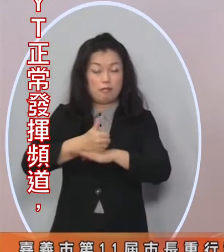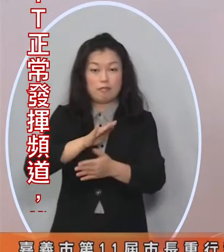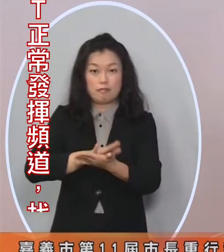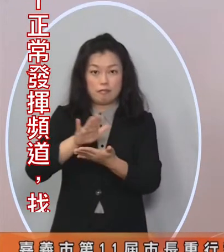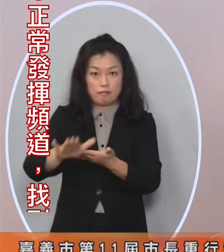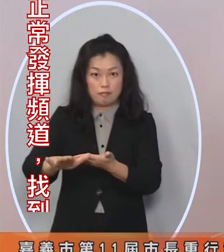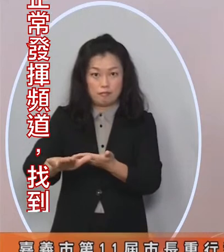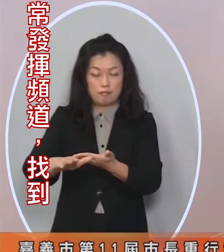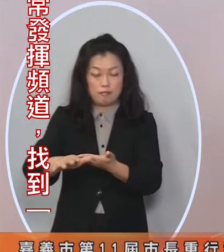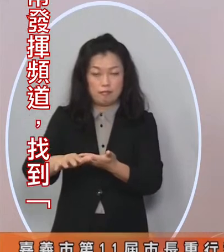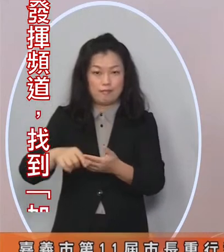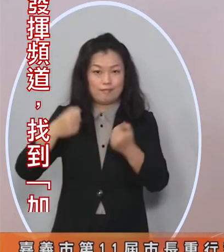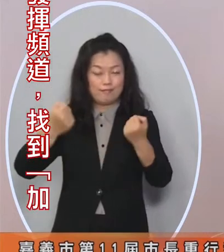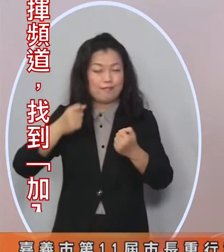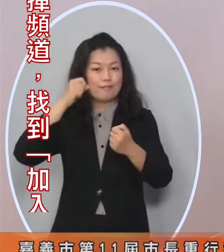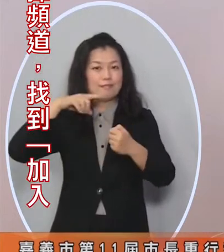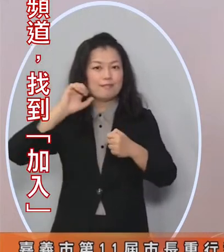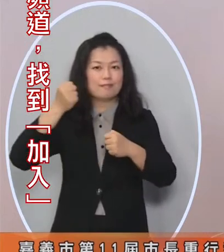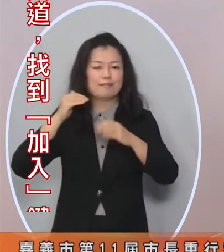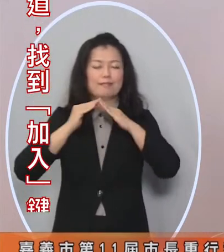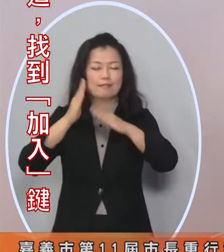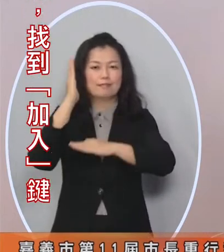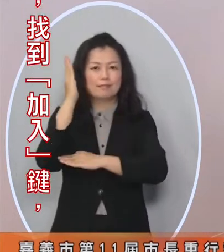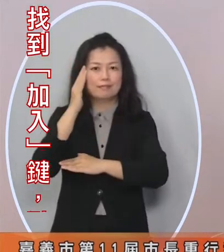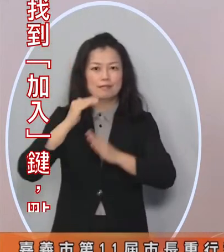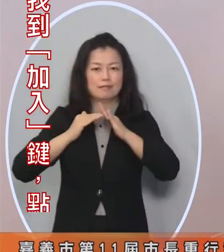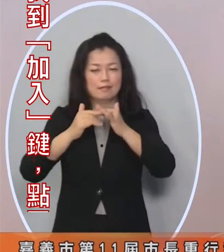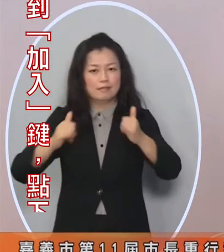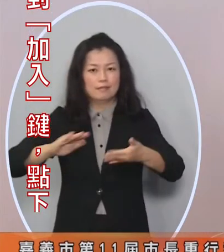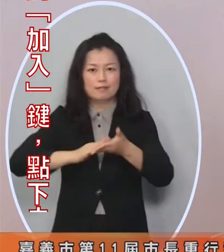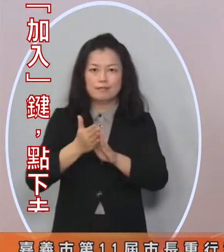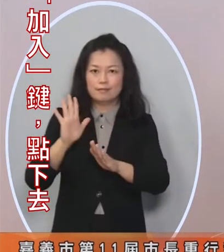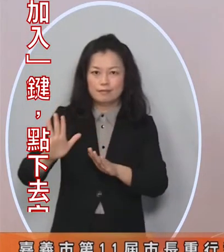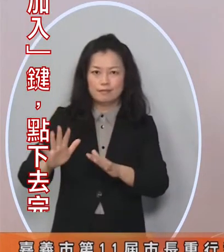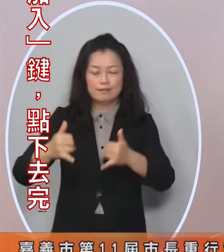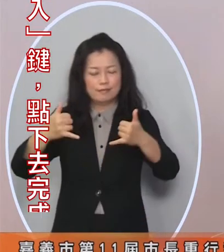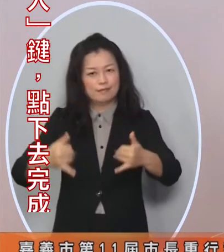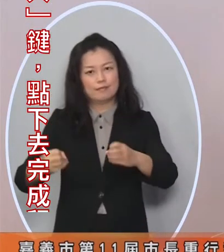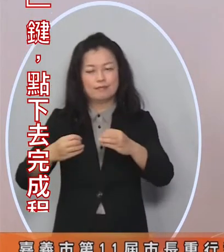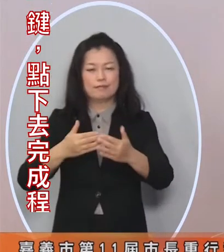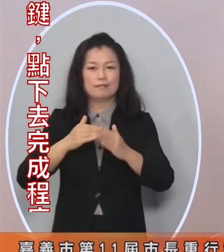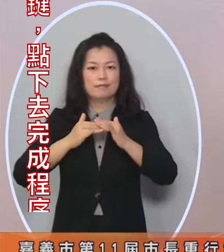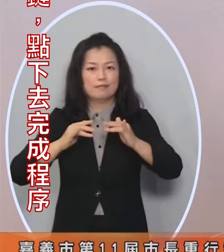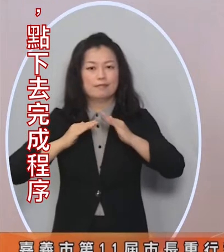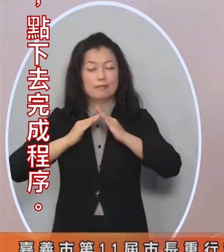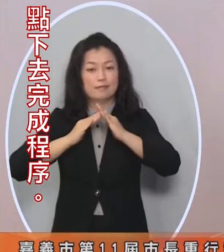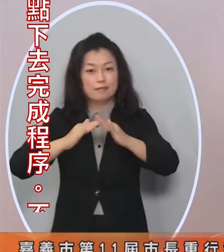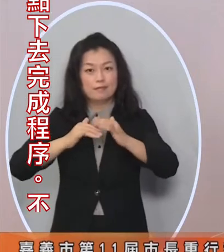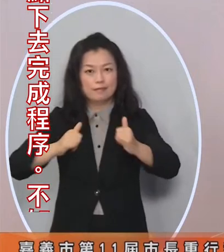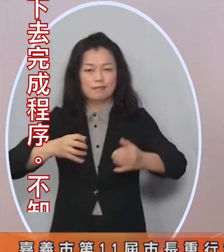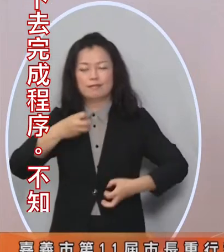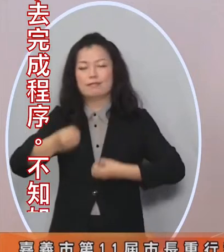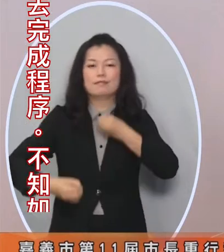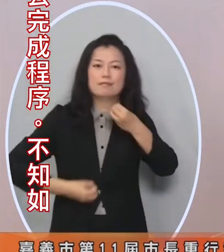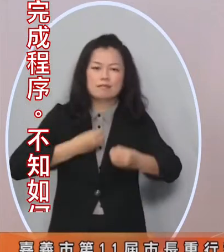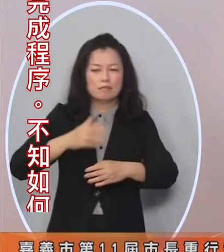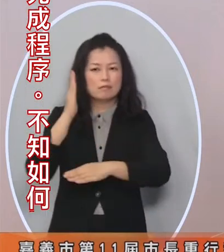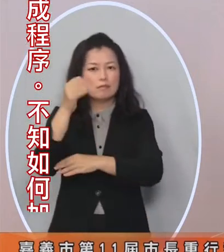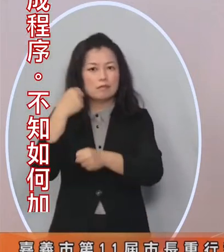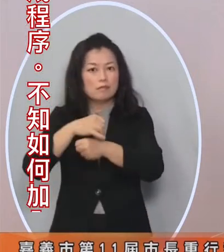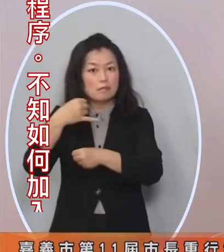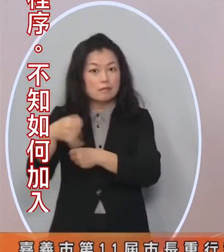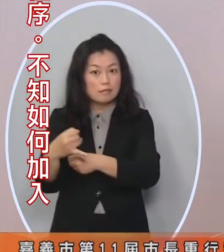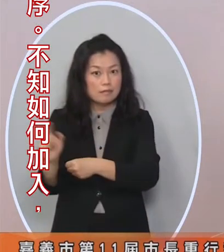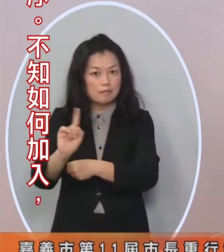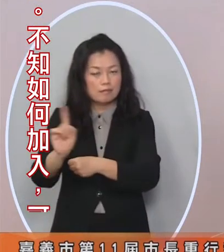市政府举办与市民有约座谈会，让市民畅所欲言市政缺失，及时为嘉